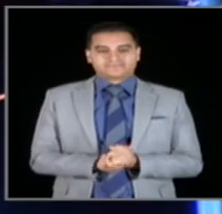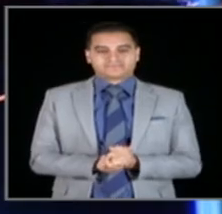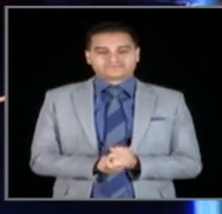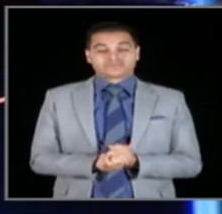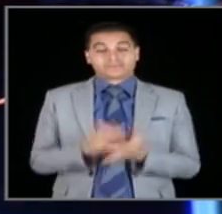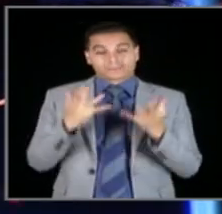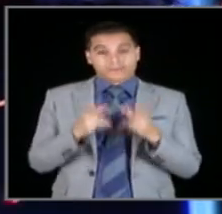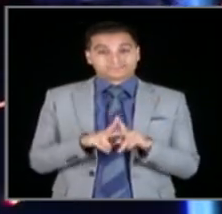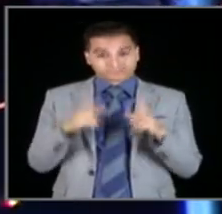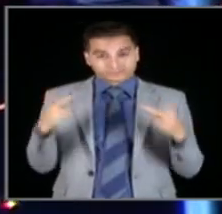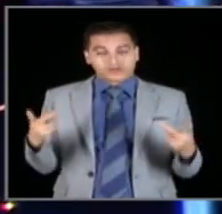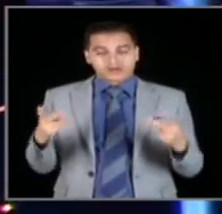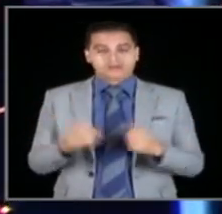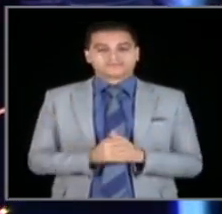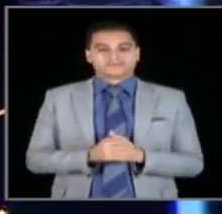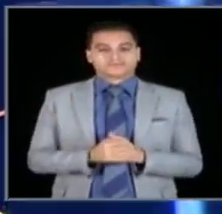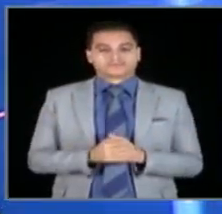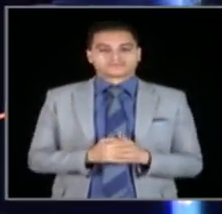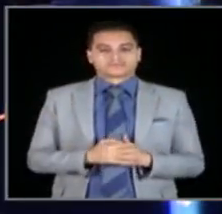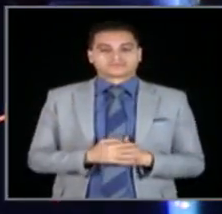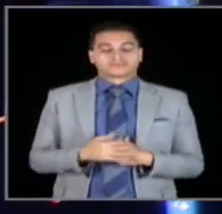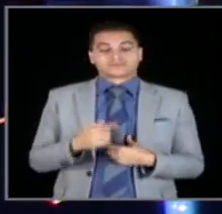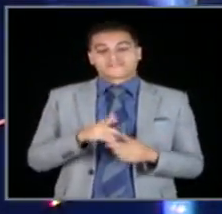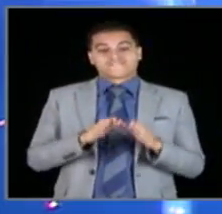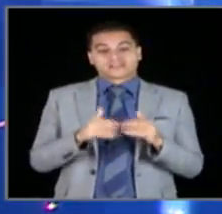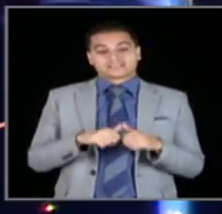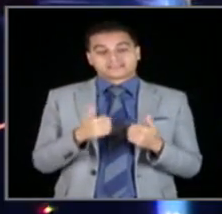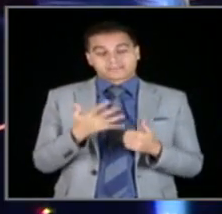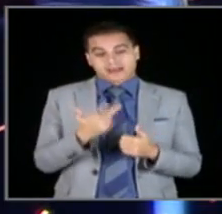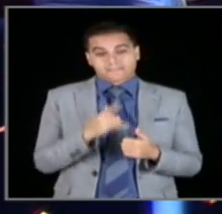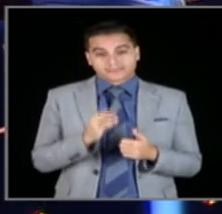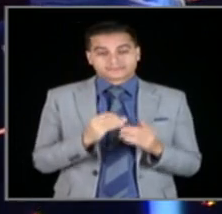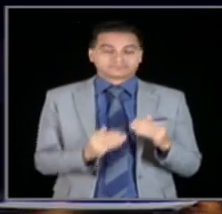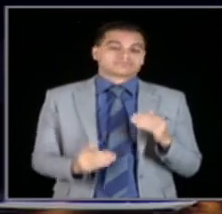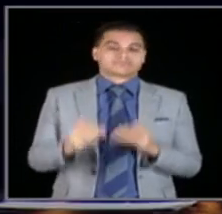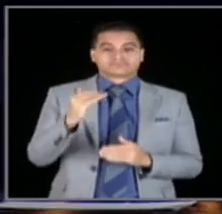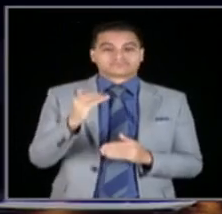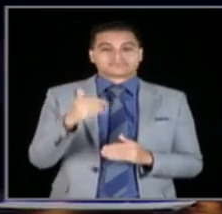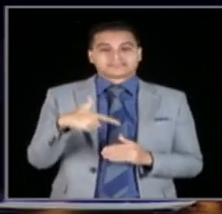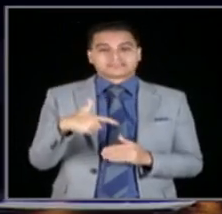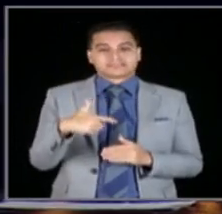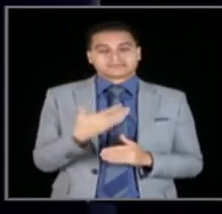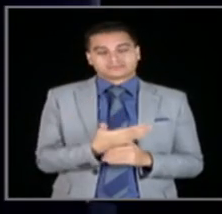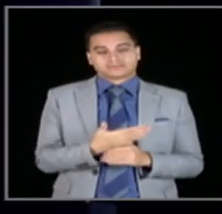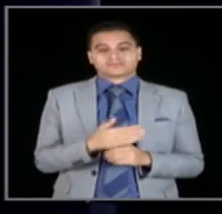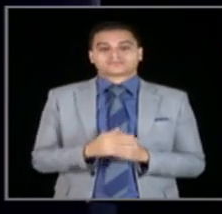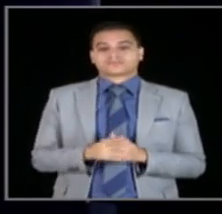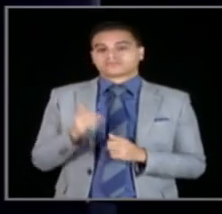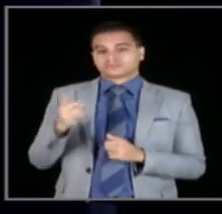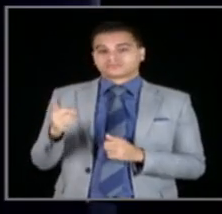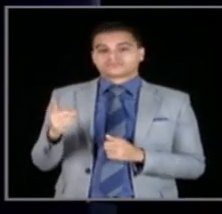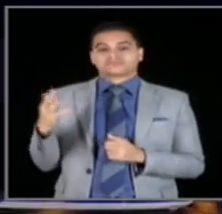النتيجة اتغيرت. سينيميديا كنتوا 50 وإجابتين صح، بقيتوا